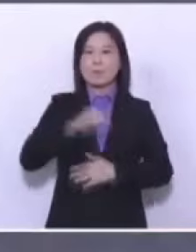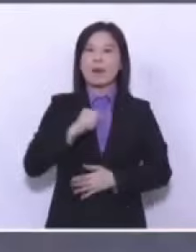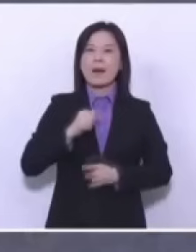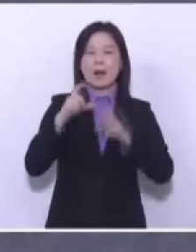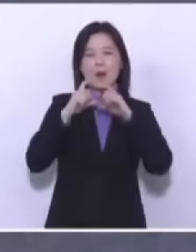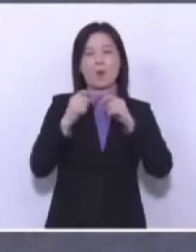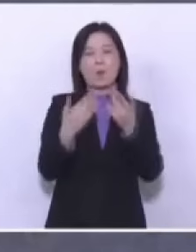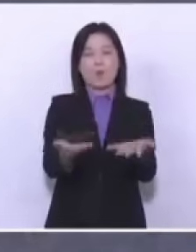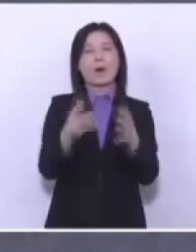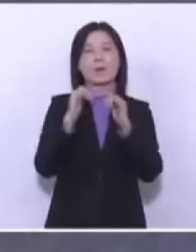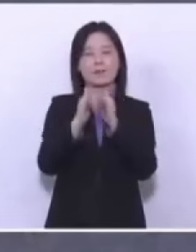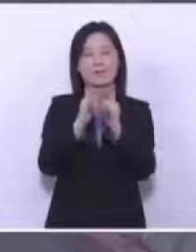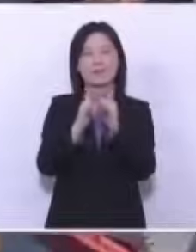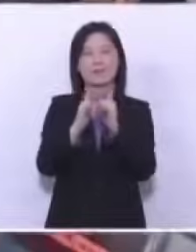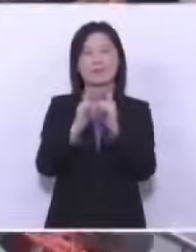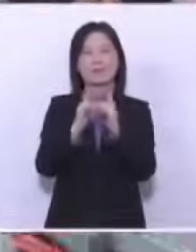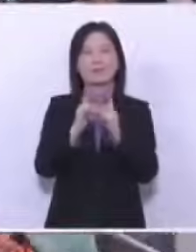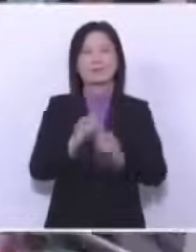给人民。